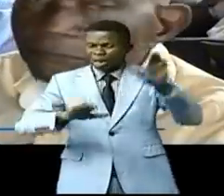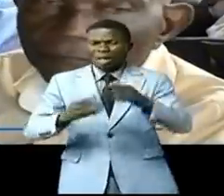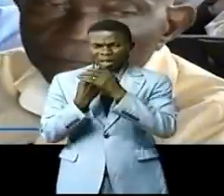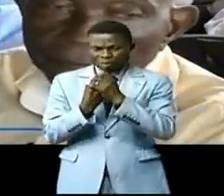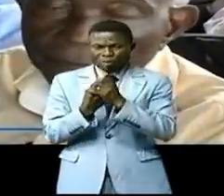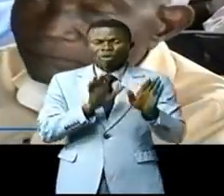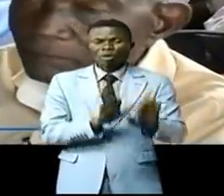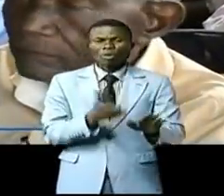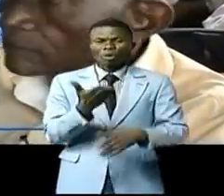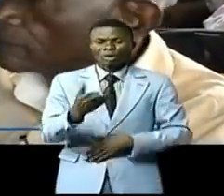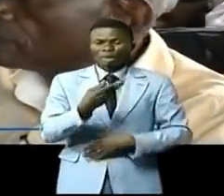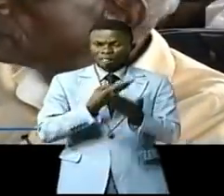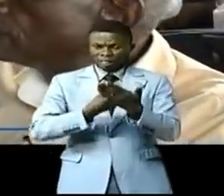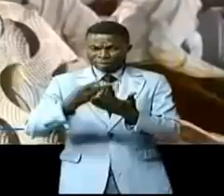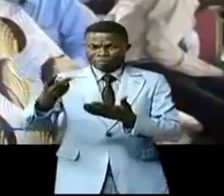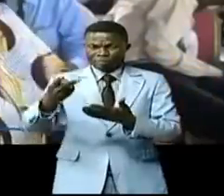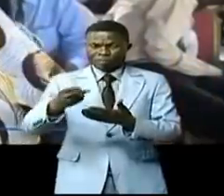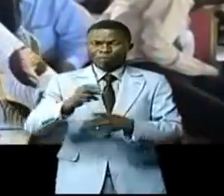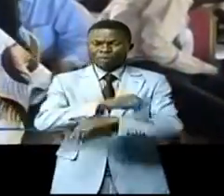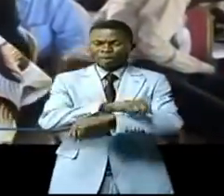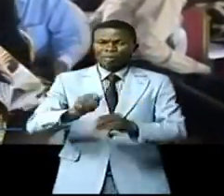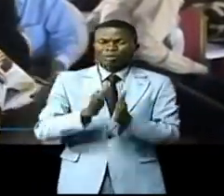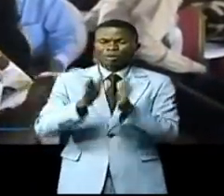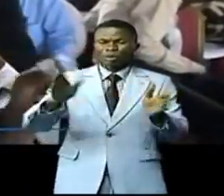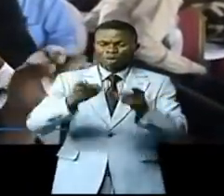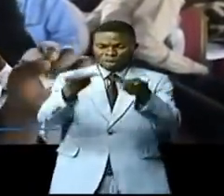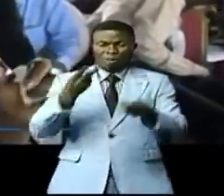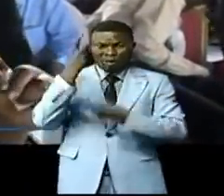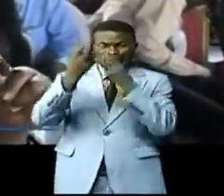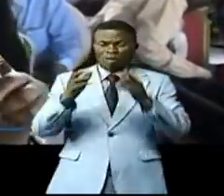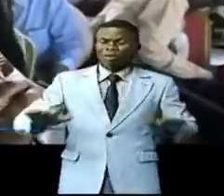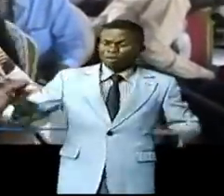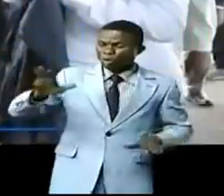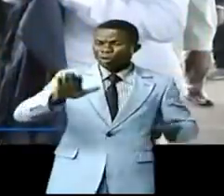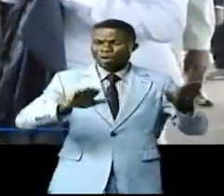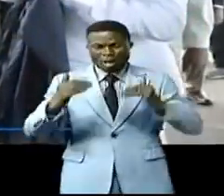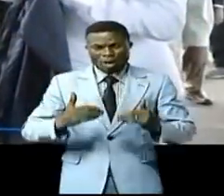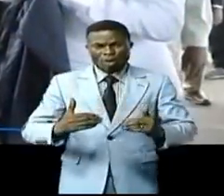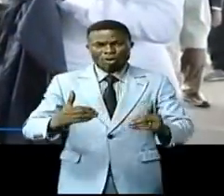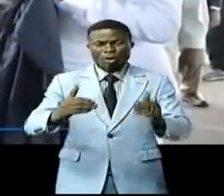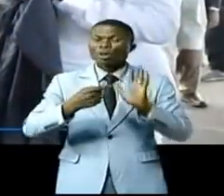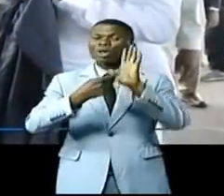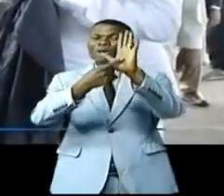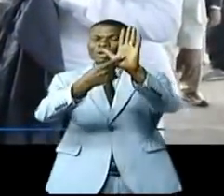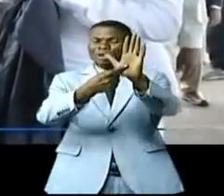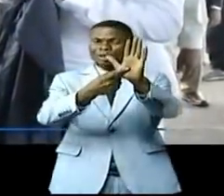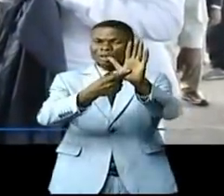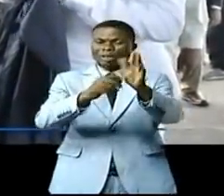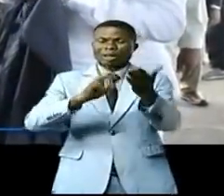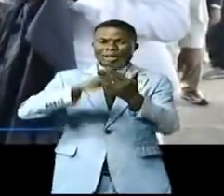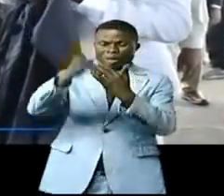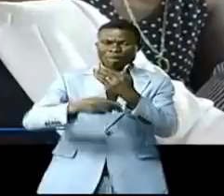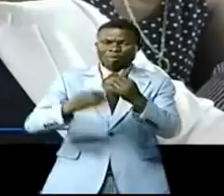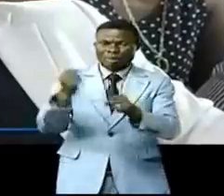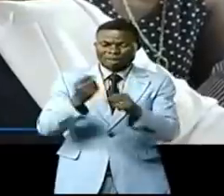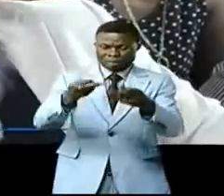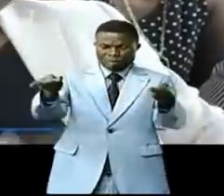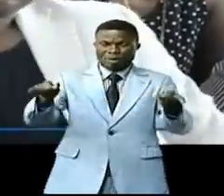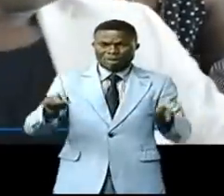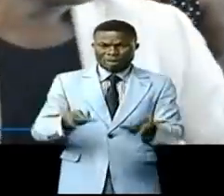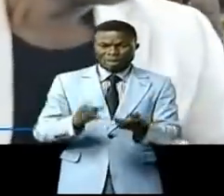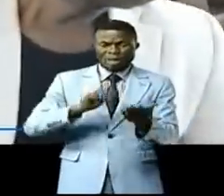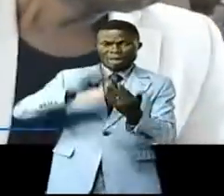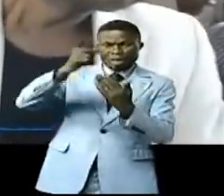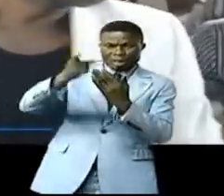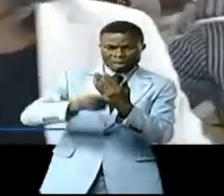jour. Dans deux semaines, la direction générale du site touristique de l'Antélé va procéder à la présentation du plan d'aménagement du site. Au programme